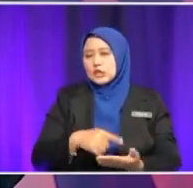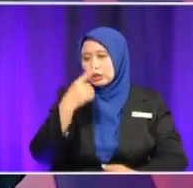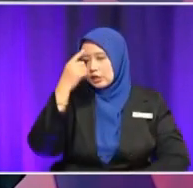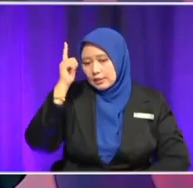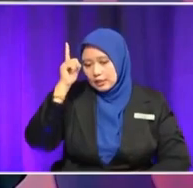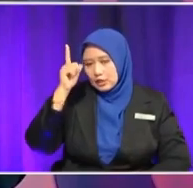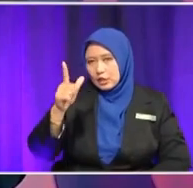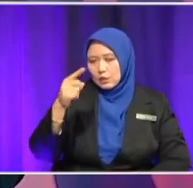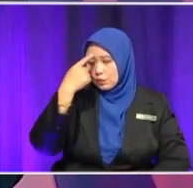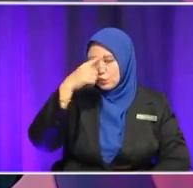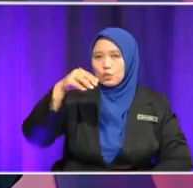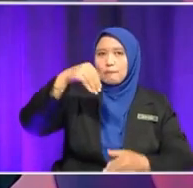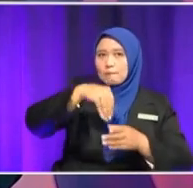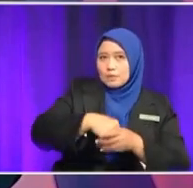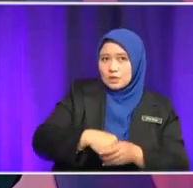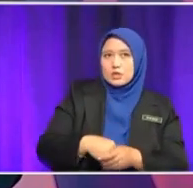aliran stem